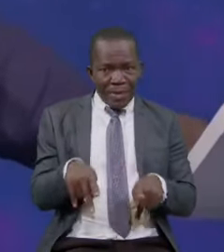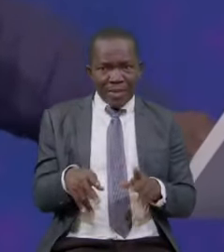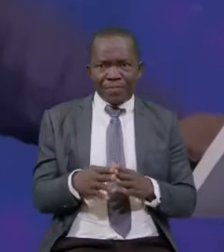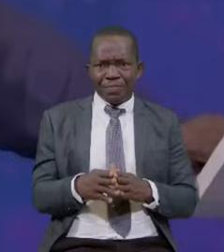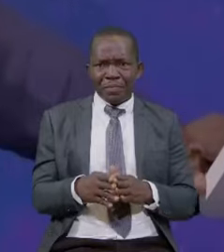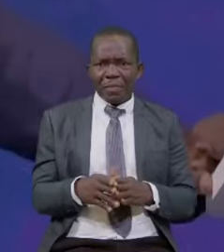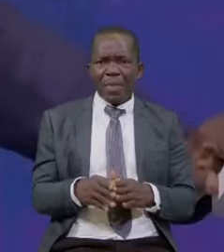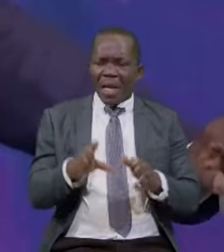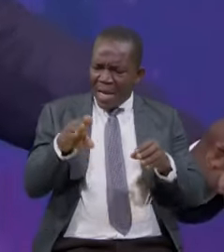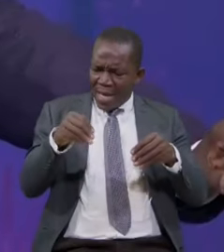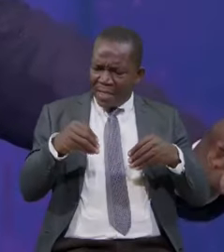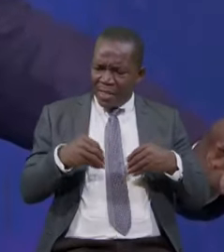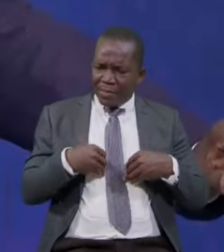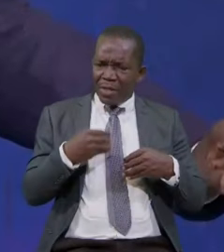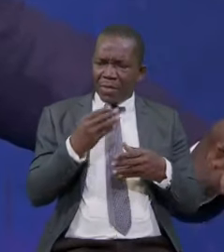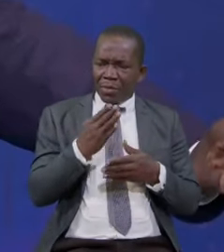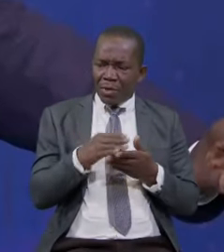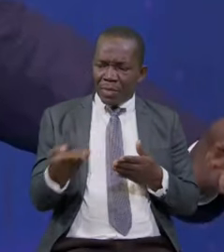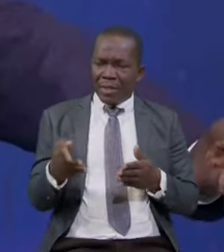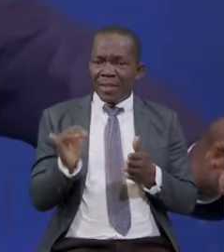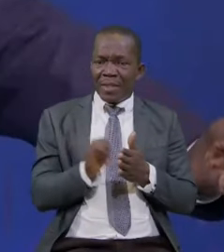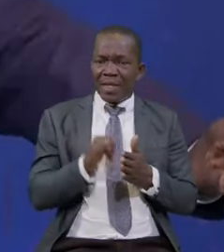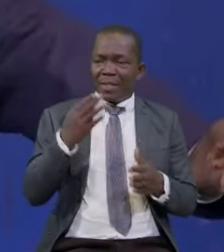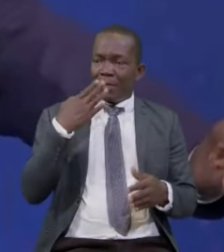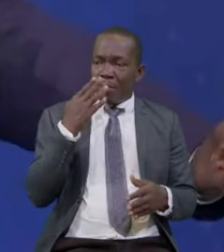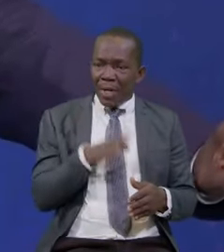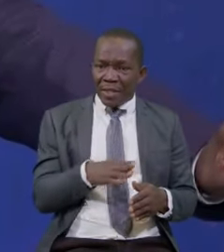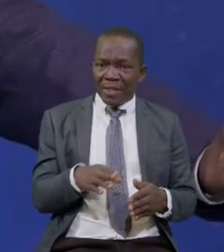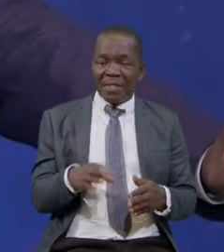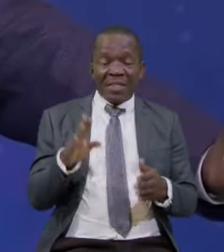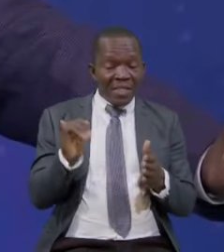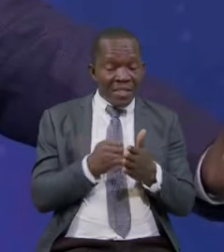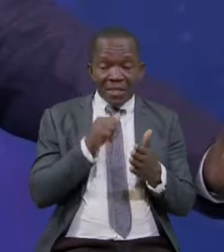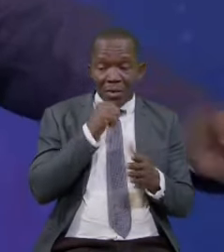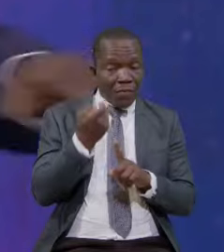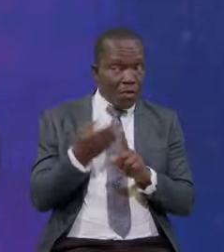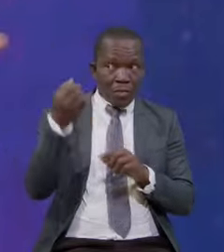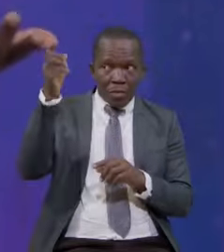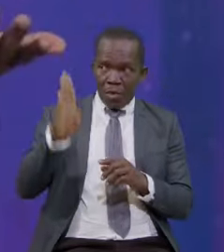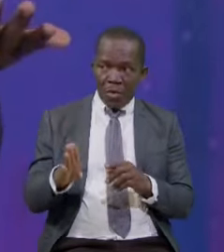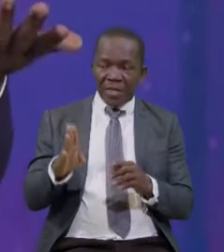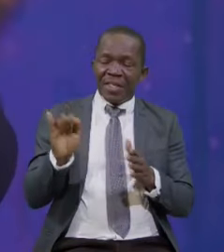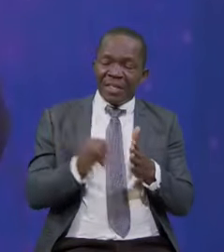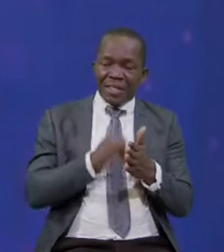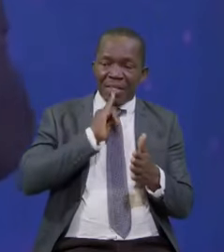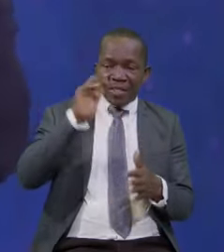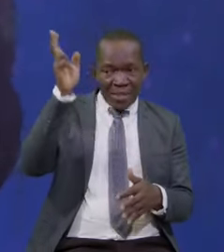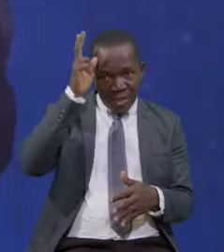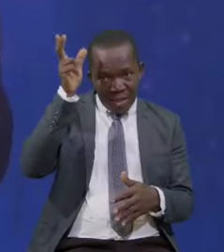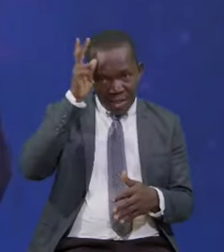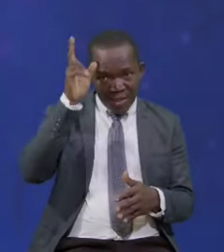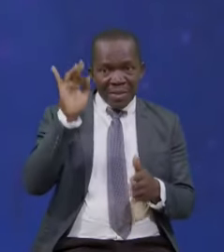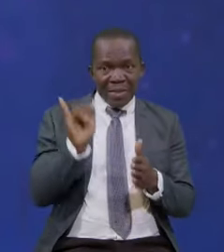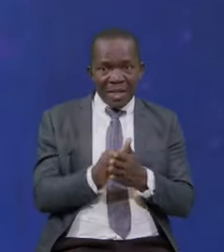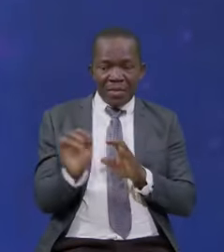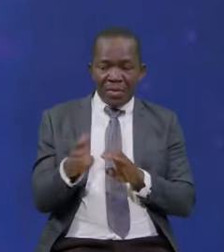Satan parce que si c'est Satan qui fait quelque chose à travers toi Dieu va punir ce Satan et si ce n'est pas ta faute